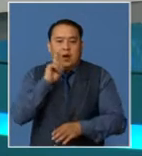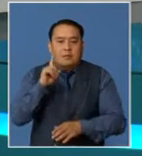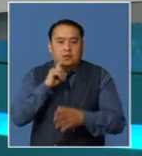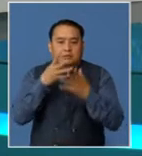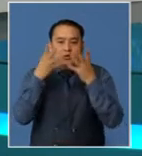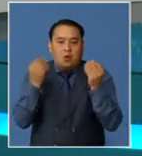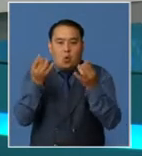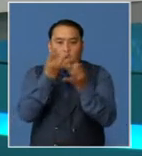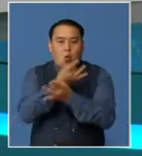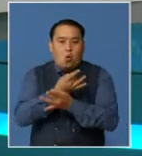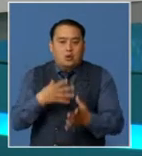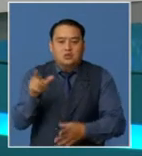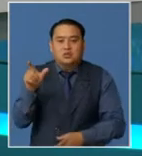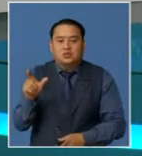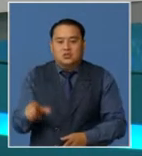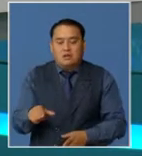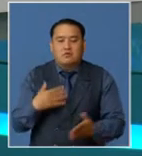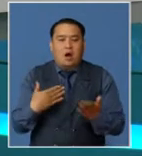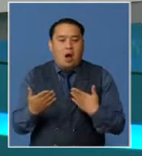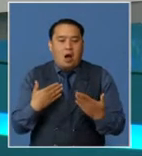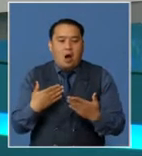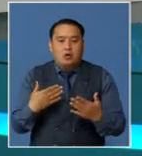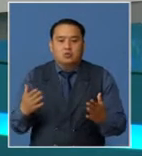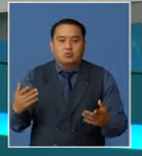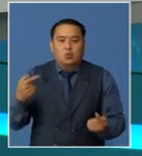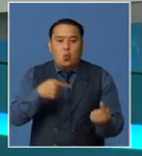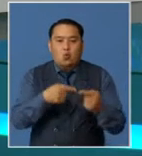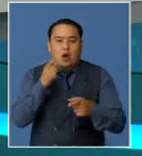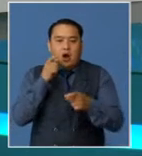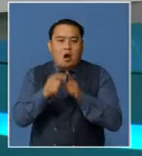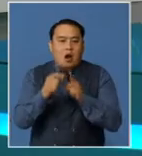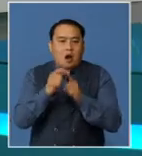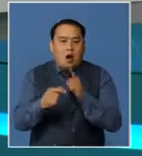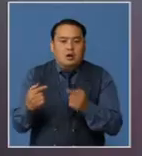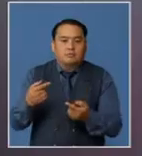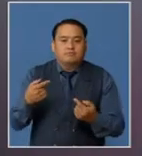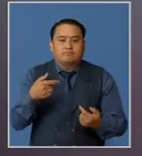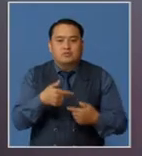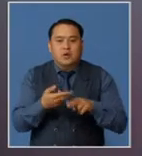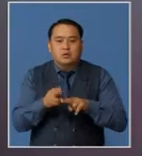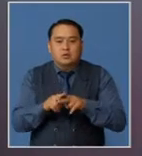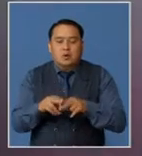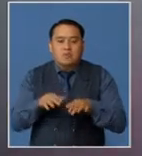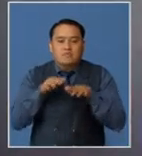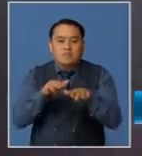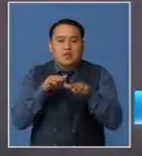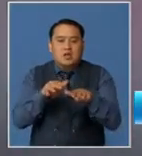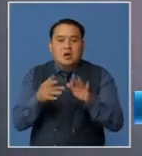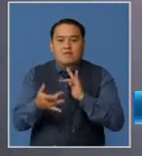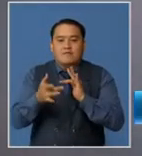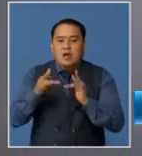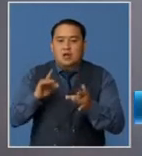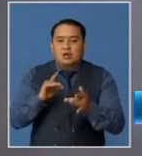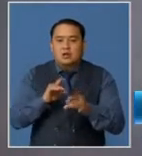забыть о культуре и человечности. Люди крыли друг друга матом, толкались и пытались пролезть вперед. Видео в социальных